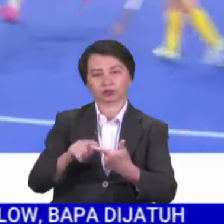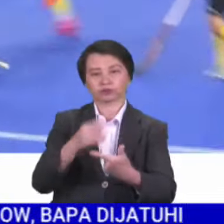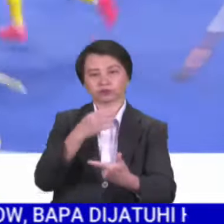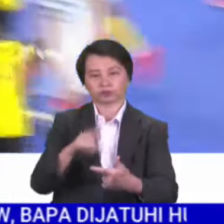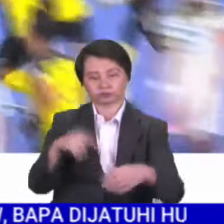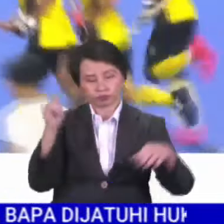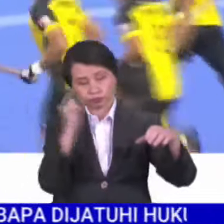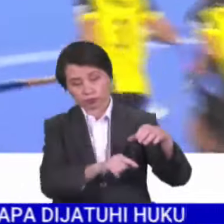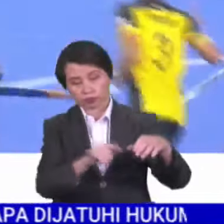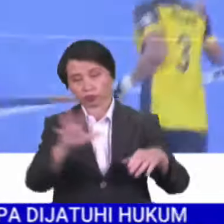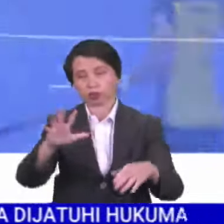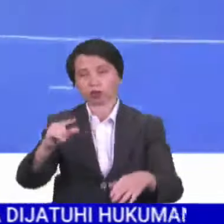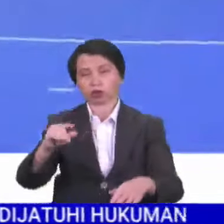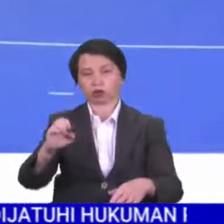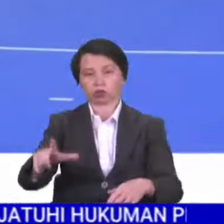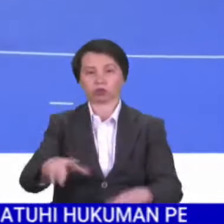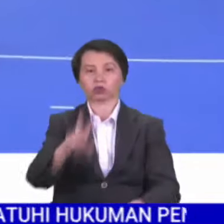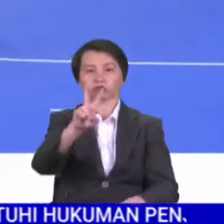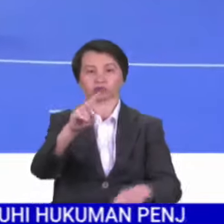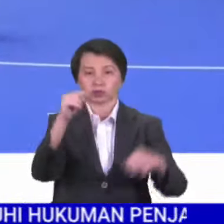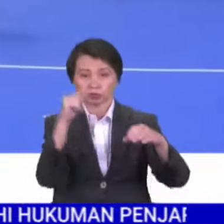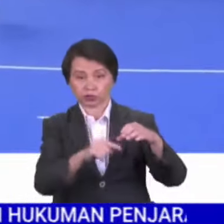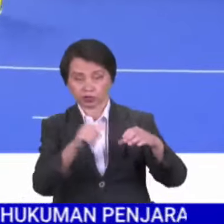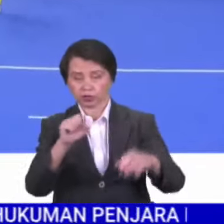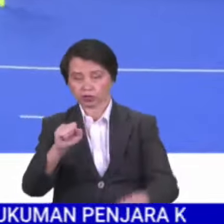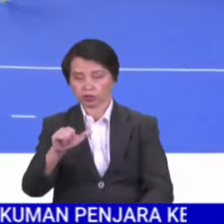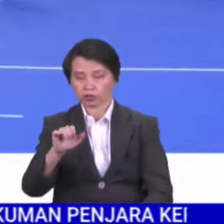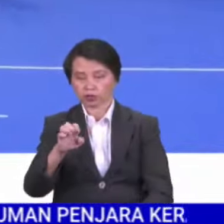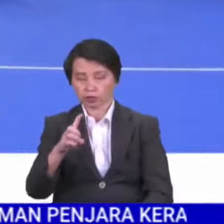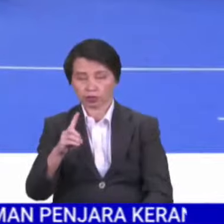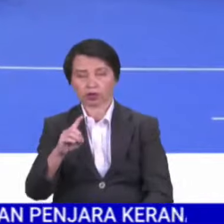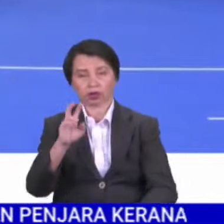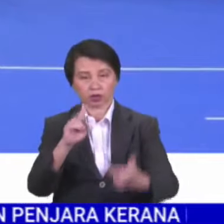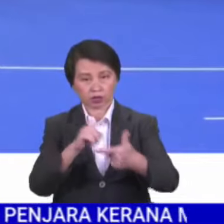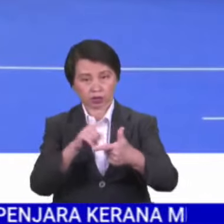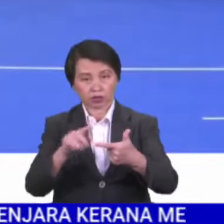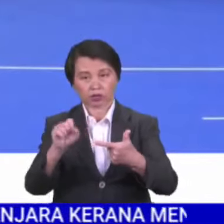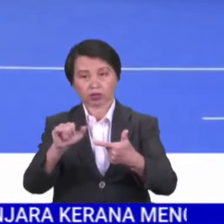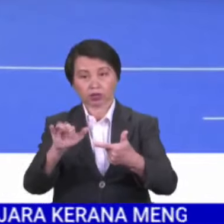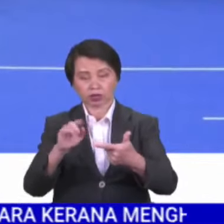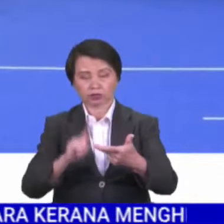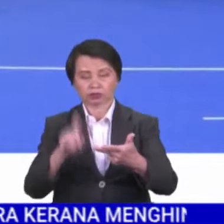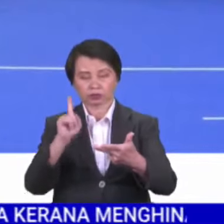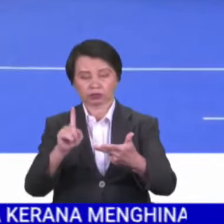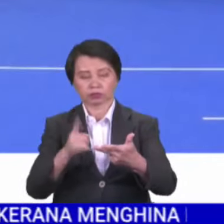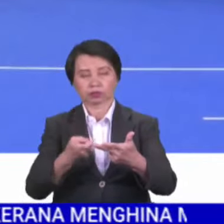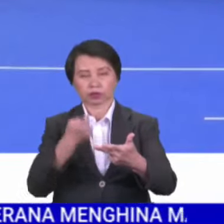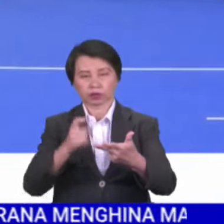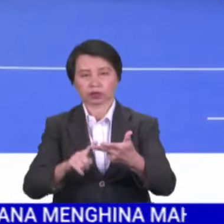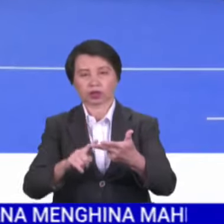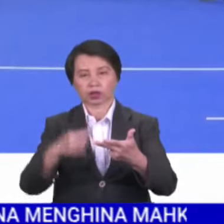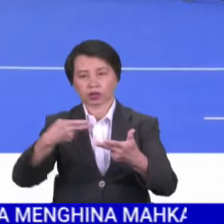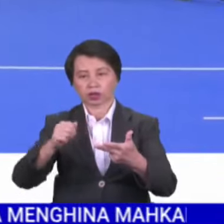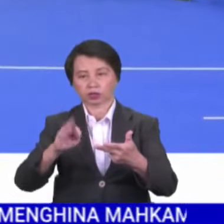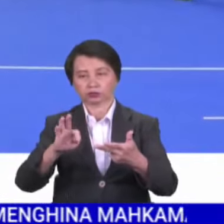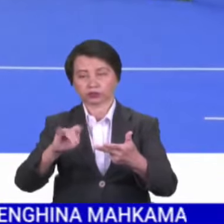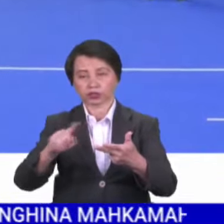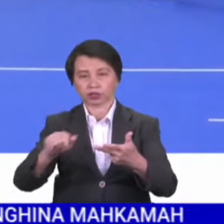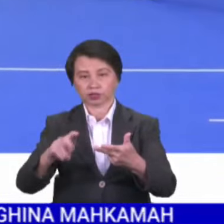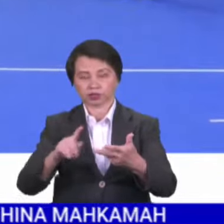meledak 5 gol menerusi dua jaringan Syed Muhammad Syafiq, Syed Cholan dan satu gol masing-masing daripada Muhammad Hafizal